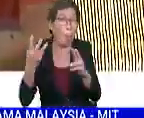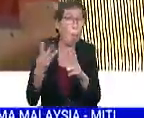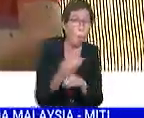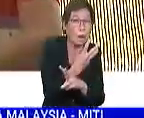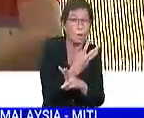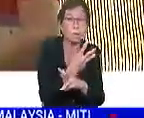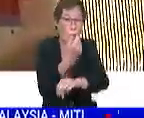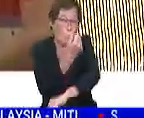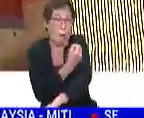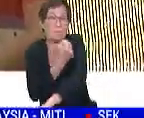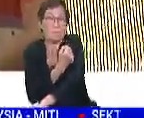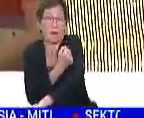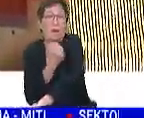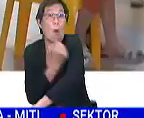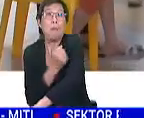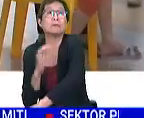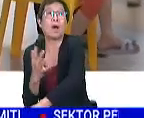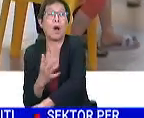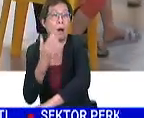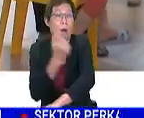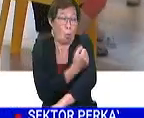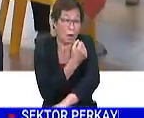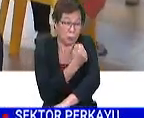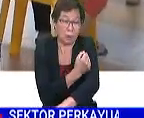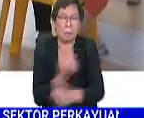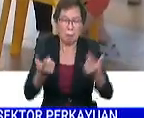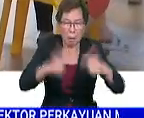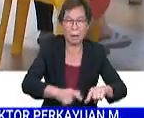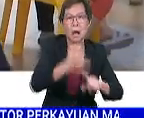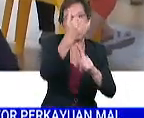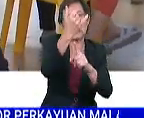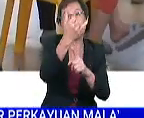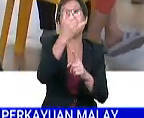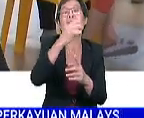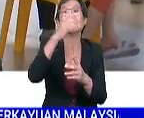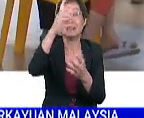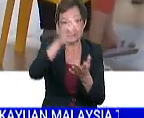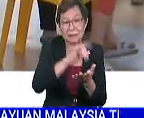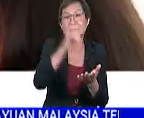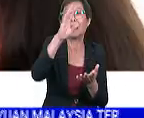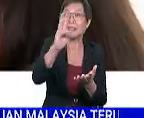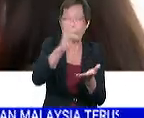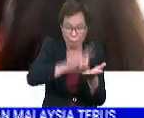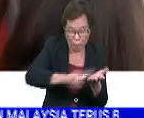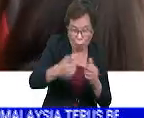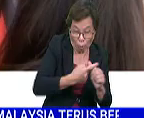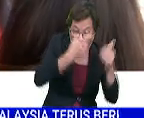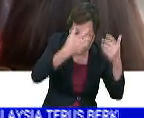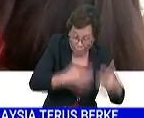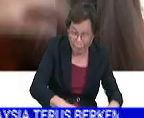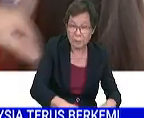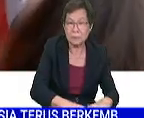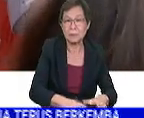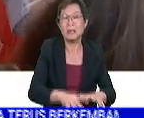janganovid-1andak menunjukkan kebanyakan kesan buruk vaksin berlaku dalam tempoh en minggu pertama selepas suntikan dan kesan jangka